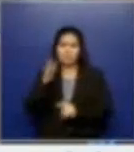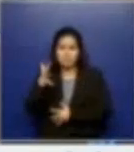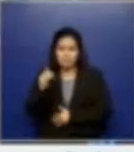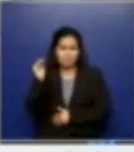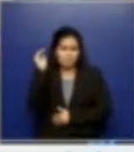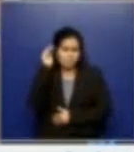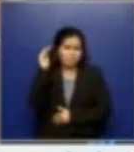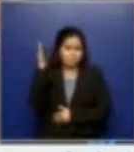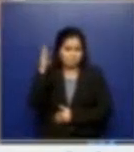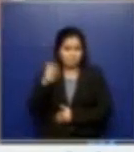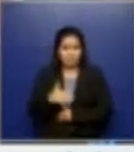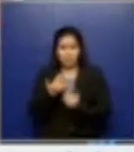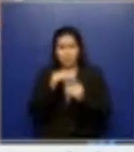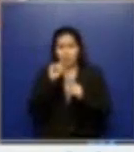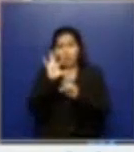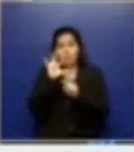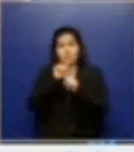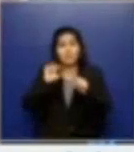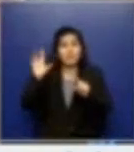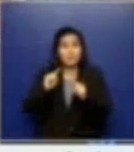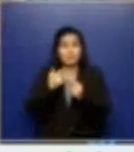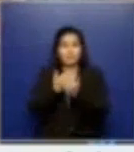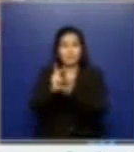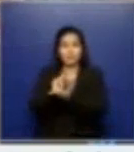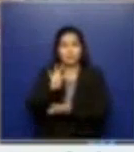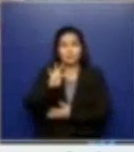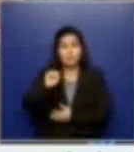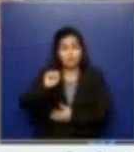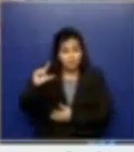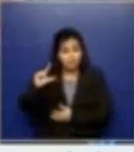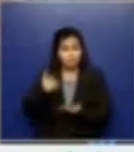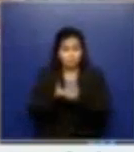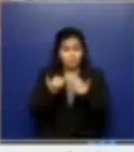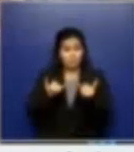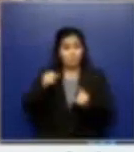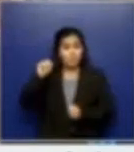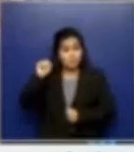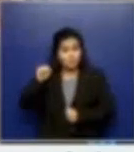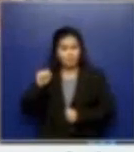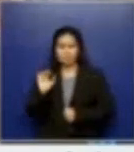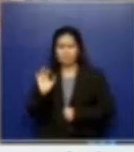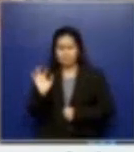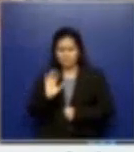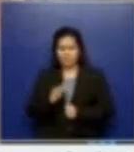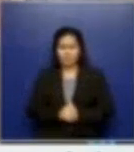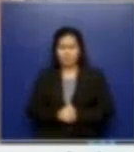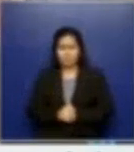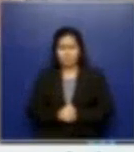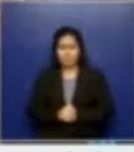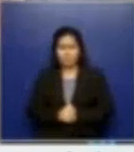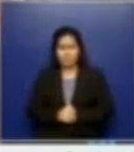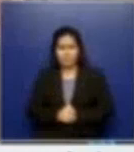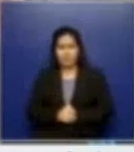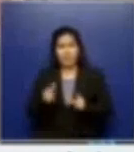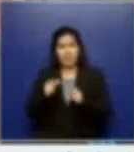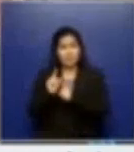อแล้วรออะไรครับ 5% อ๋อรอเงินกู้ 400,000 ล้านที่กำลังพิจารณาอยู่แล้วครับก็ไม่ใช่เพราะฉะนั้นมังกรของท่